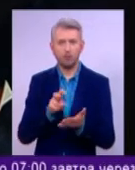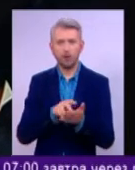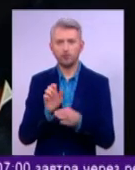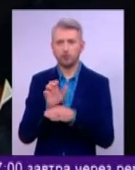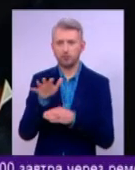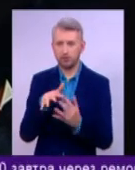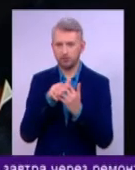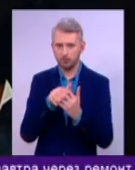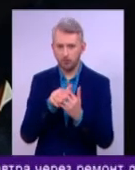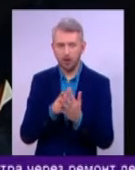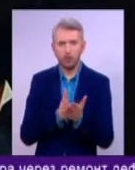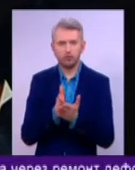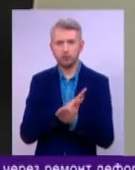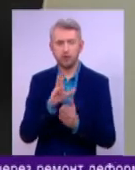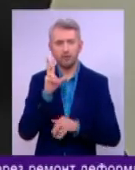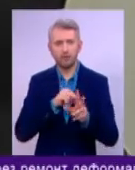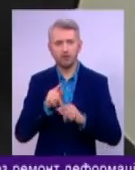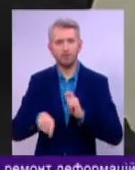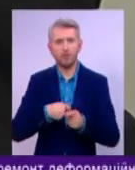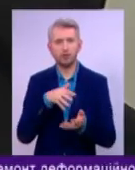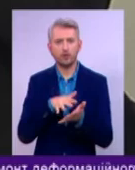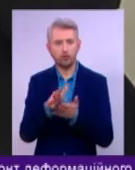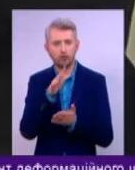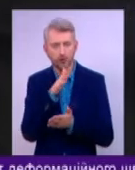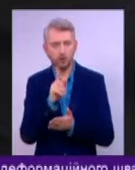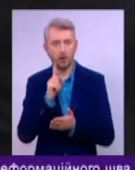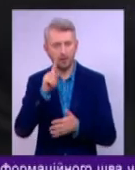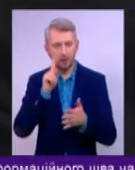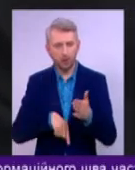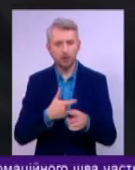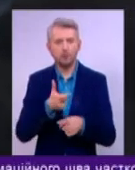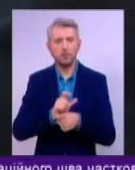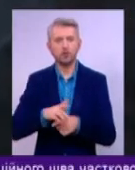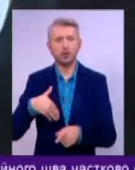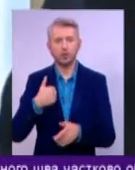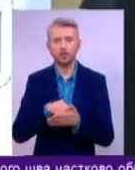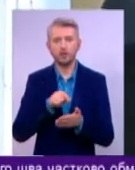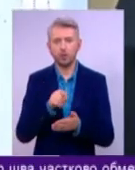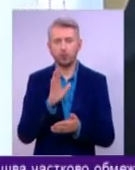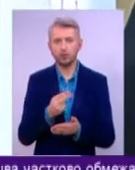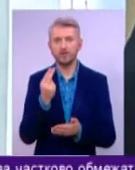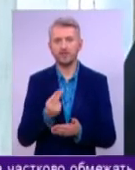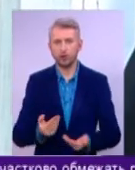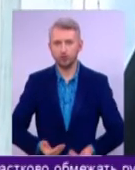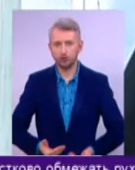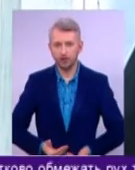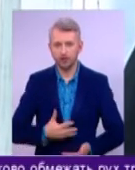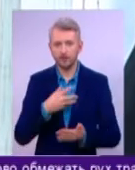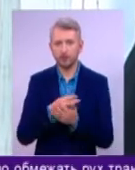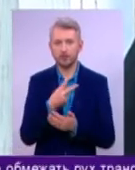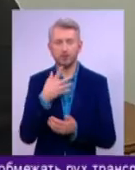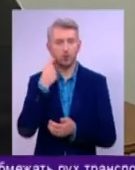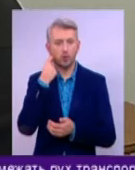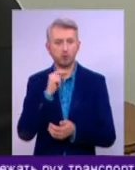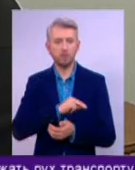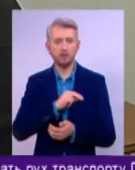передову. Службу не вважає марною втратою часу, але переконаний, значно більше користі від нього буде в цивільному житті. У свої 25